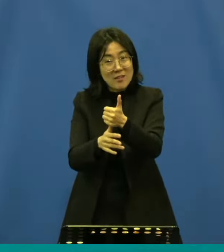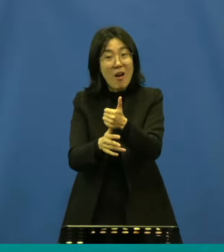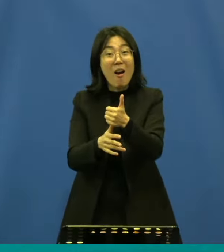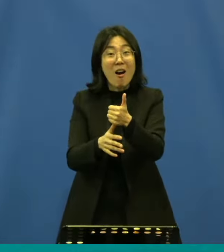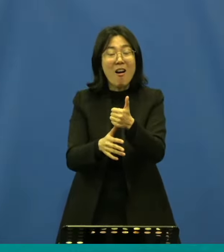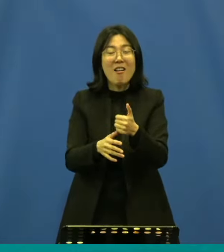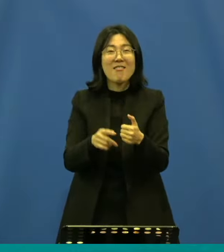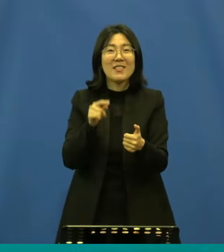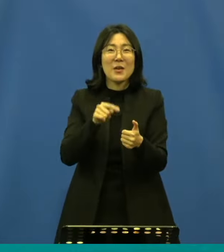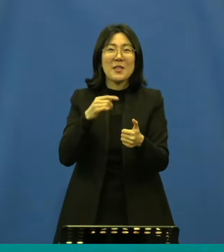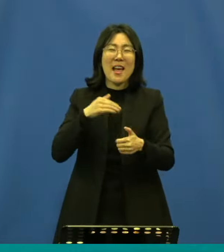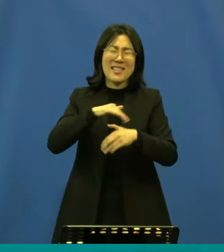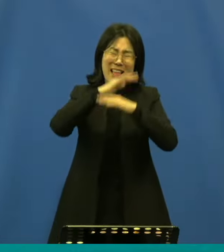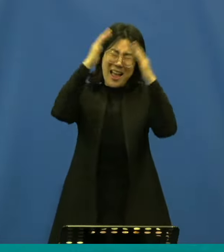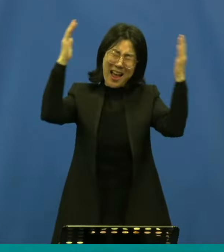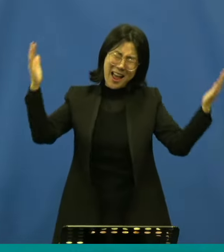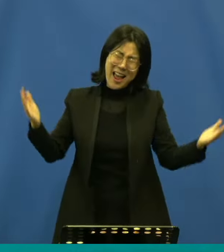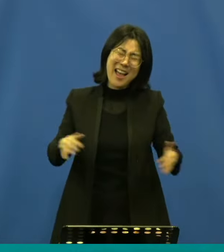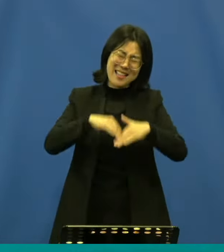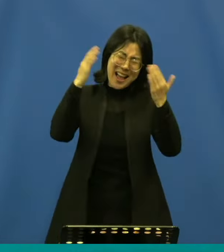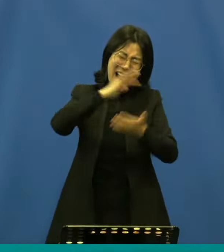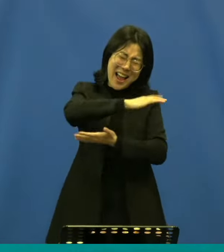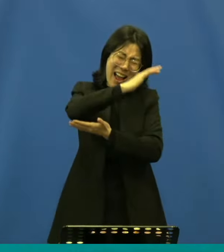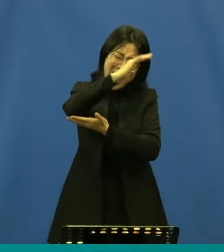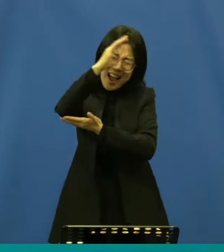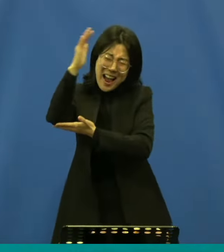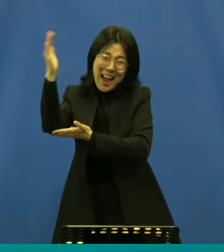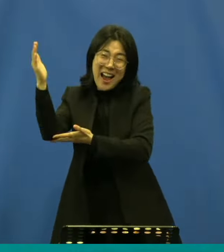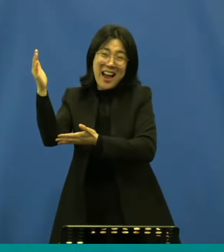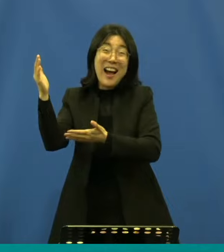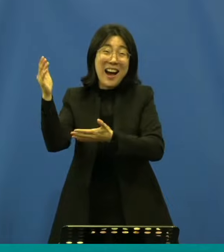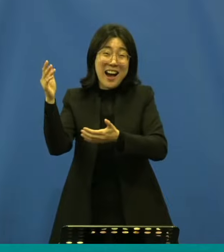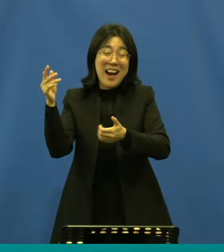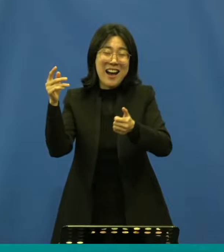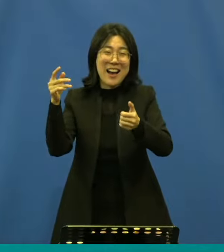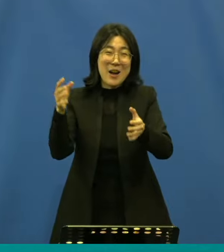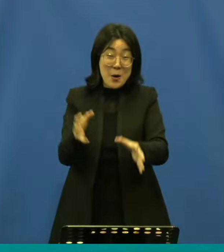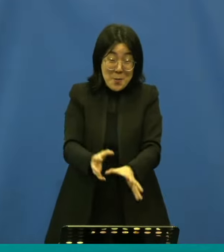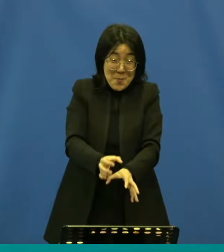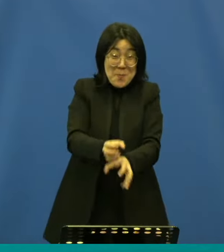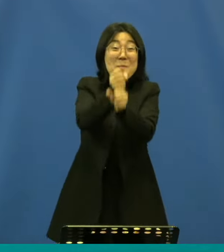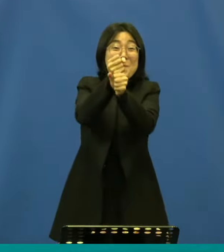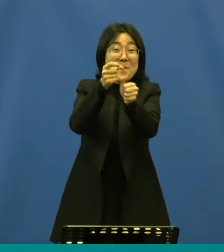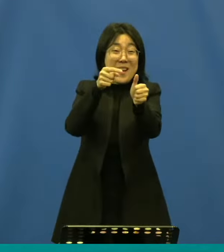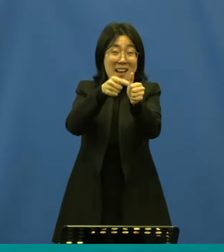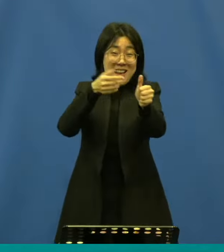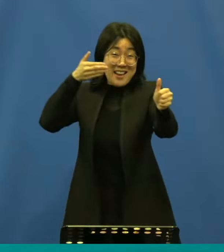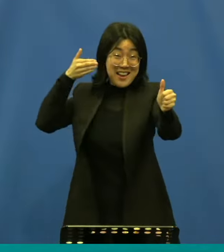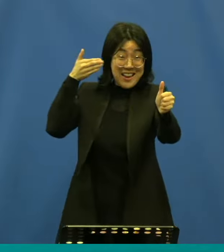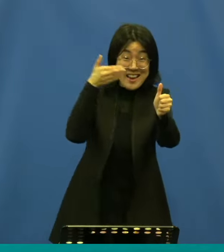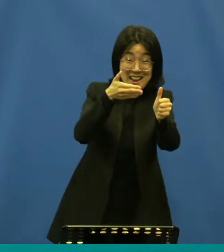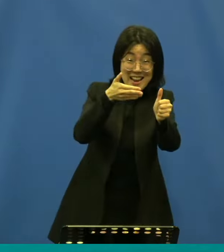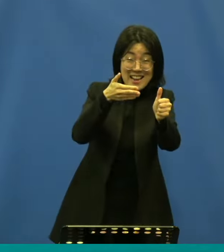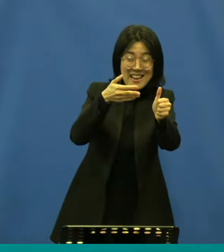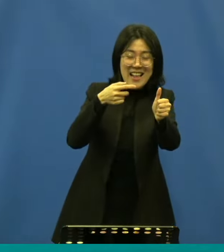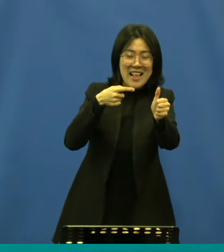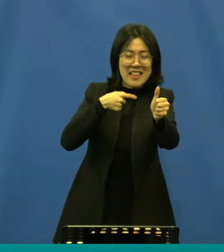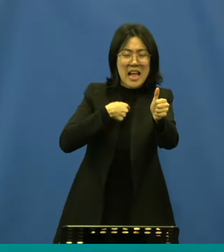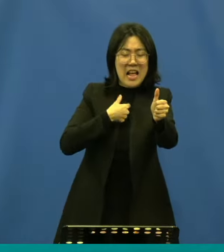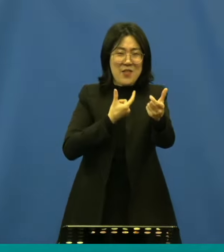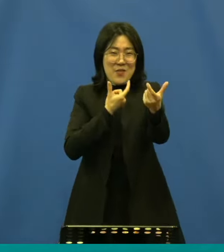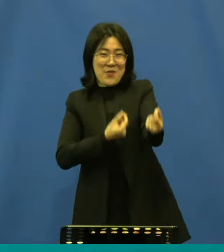없고 요나라는 한 인물 안에 어마어마한 이 복합적인 것들이 있는데요. 하여튼 이 요나를